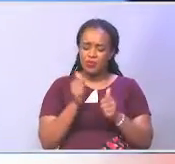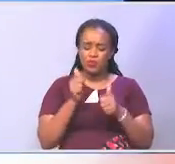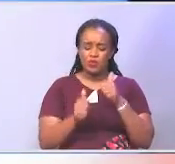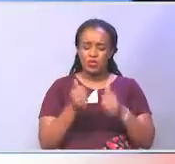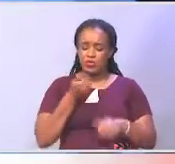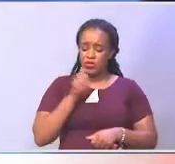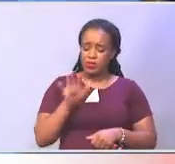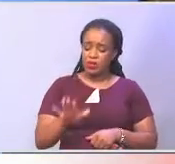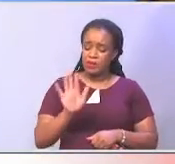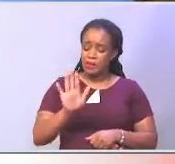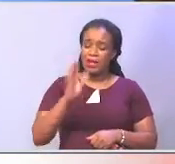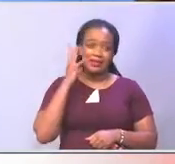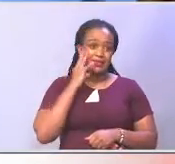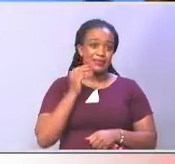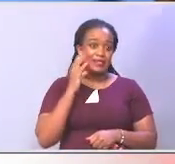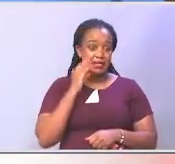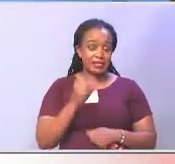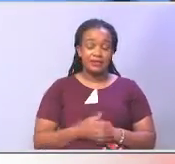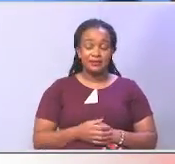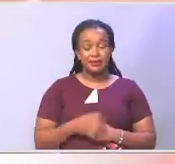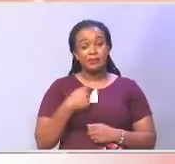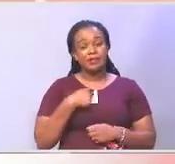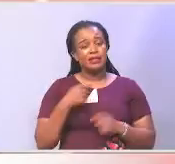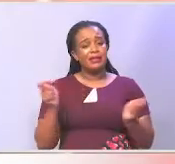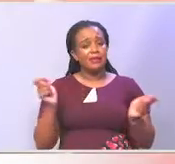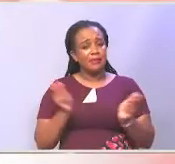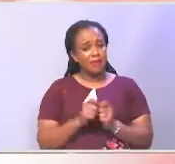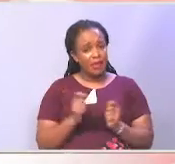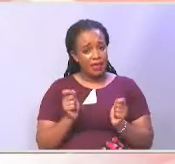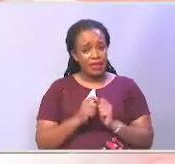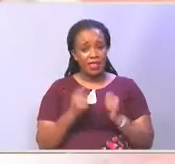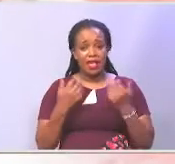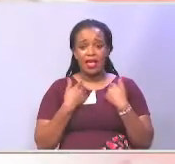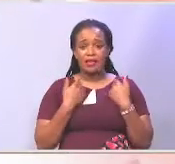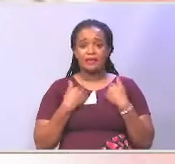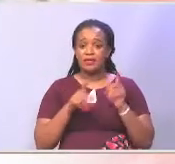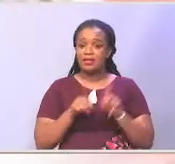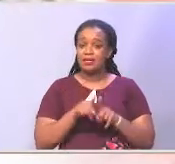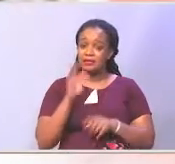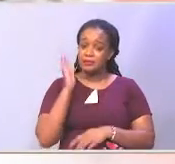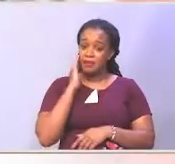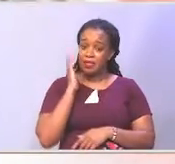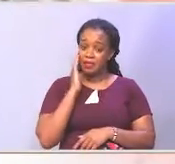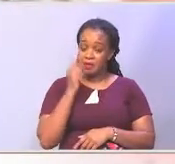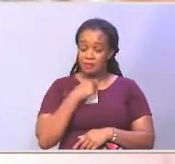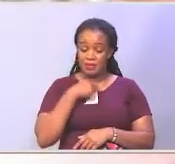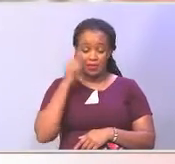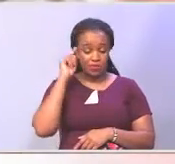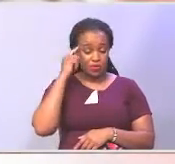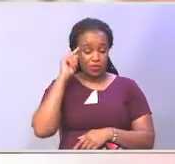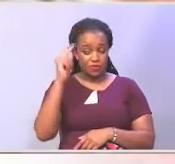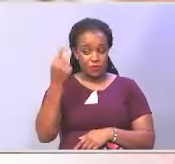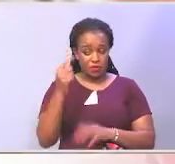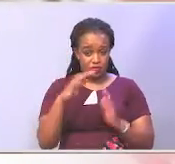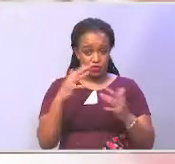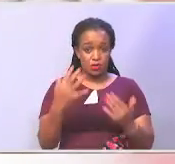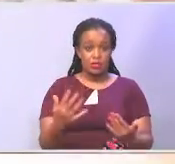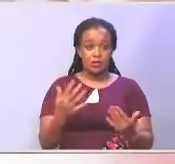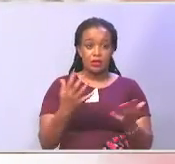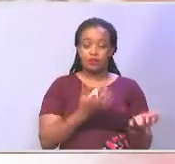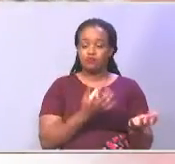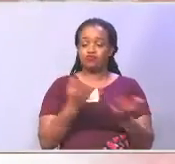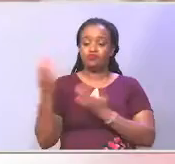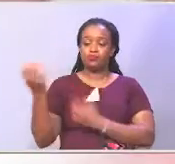reports suggested. Nilisikia uchungu kama mama, lakini kitu nilifikiria cha kwanza, nilichukua mtoto nikaenda na